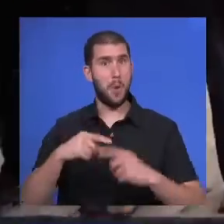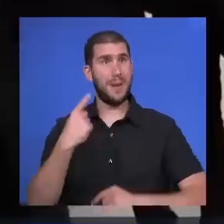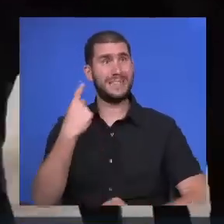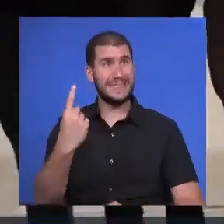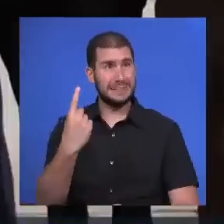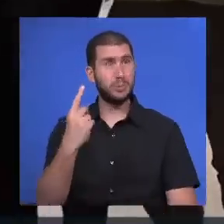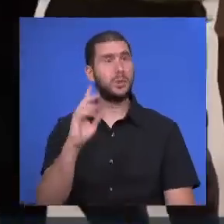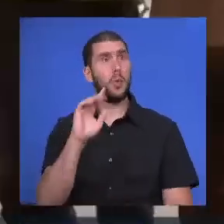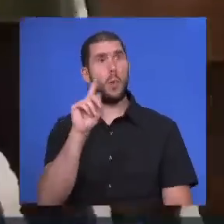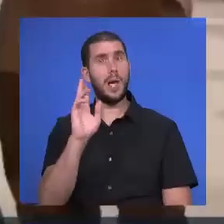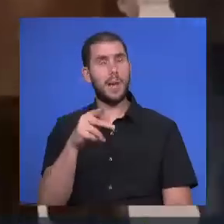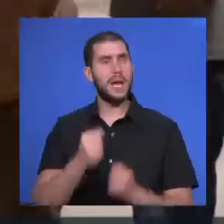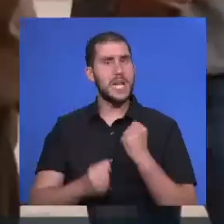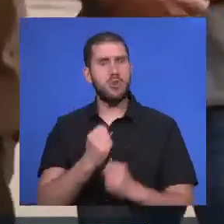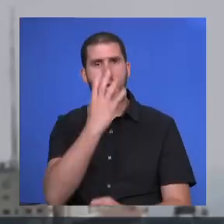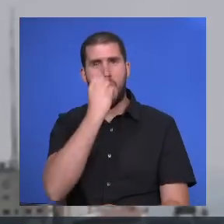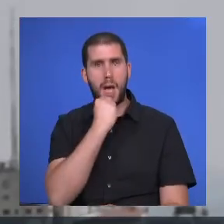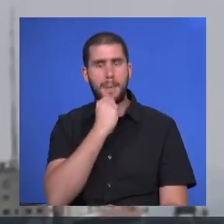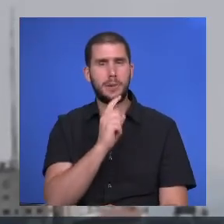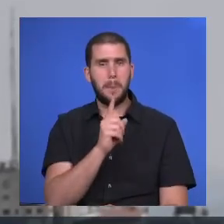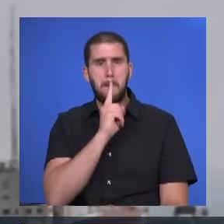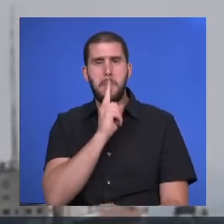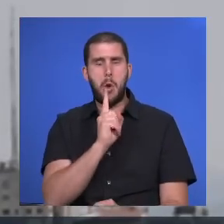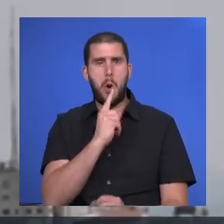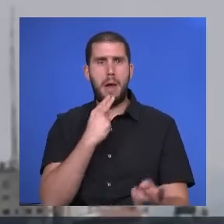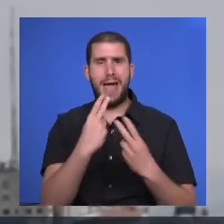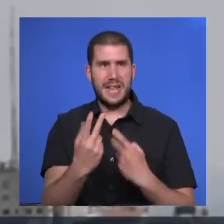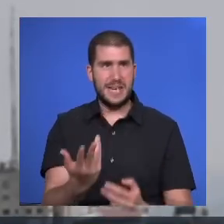במידת מה קשה יותר לחמאס שלא לנקוט צעד כלשהו ברצועת עזה עצמה.